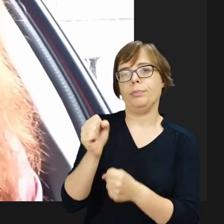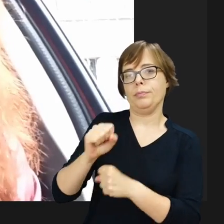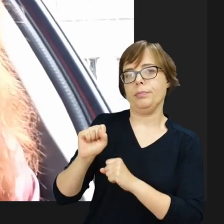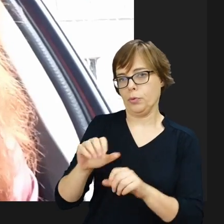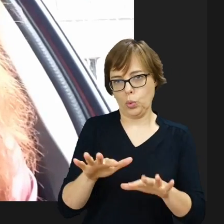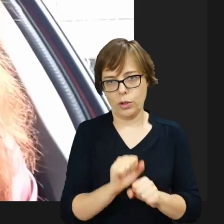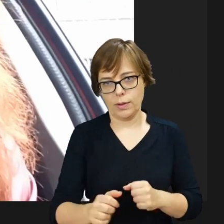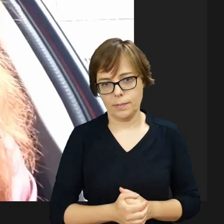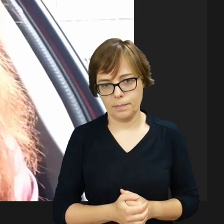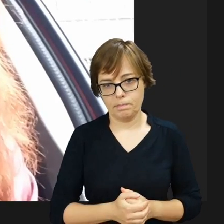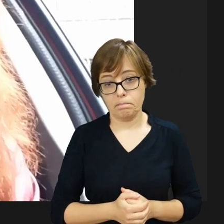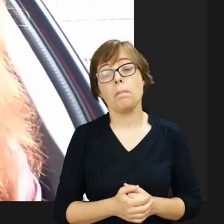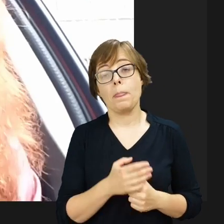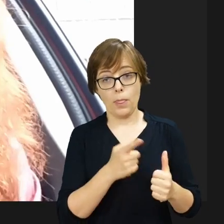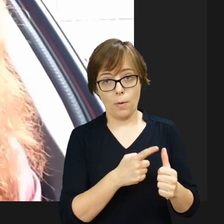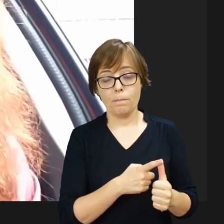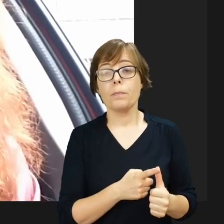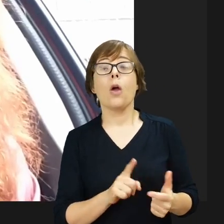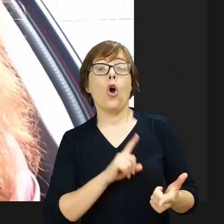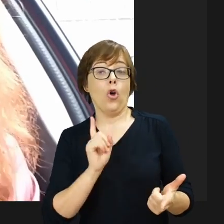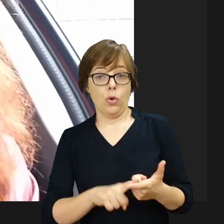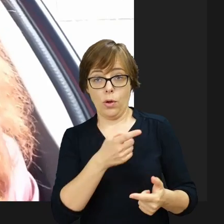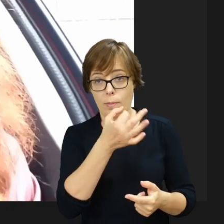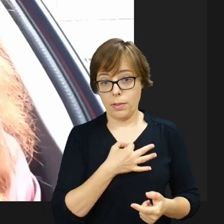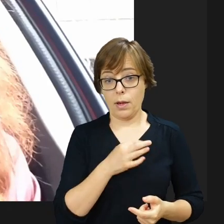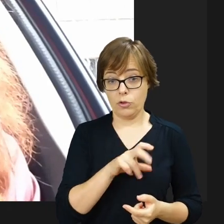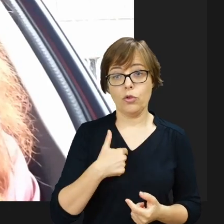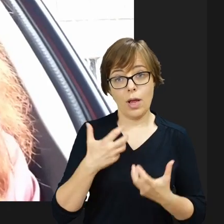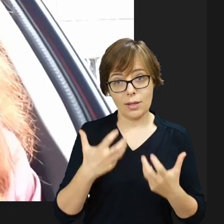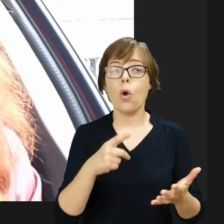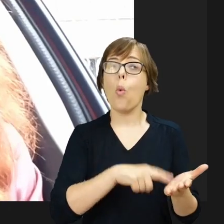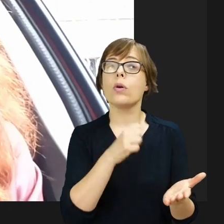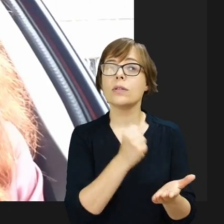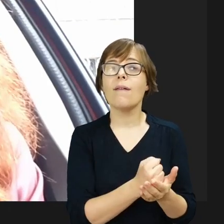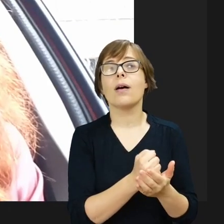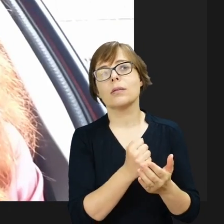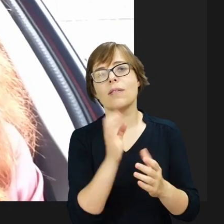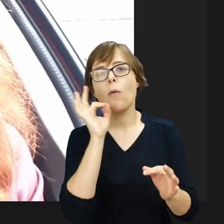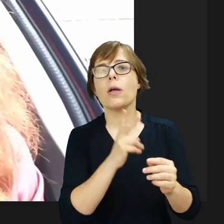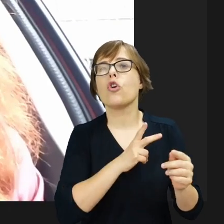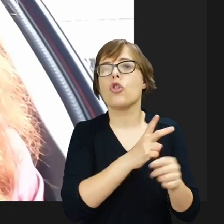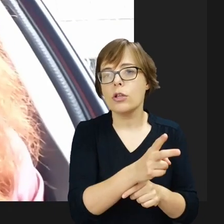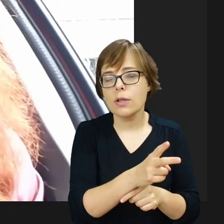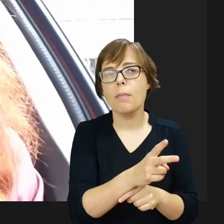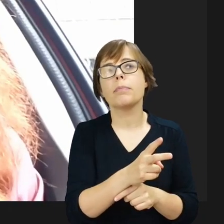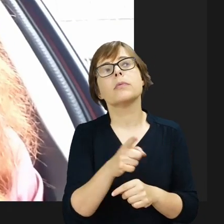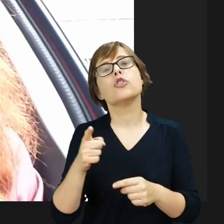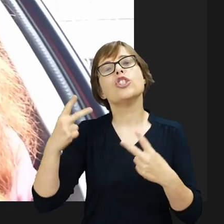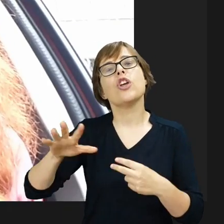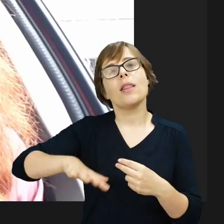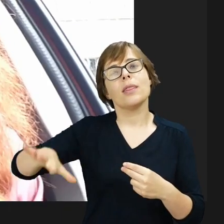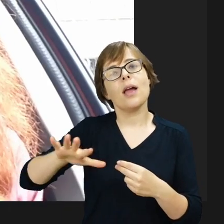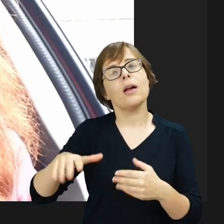chciałabym uprzywilejowania dziennikarzy w ustawie o dostępie do informacji. Powiem szczerze, że